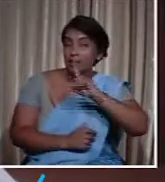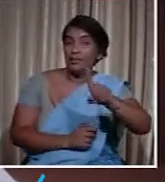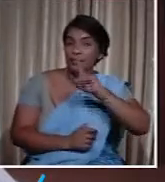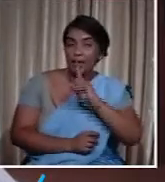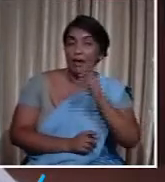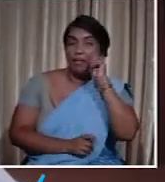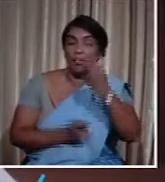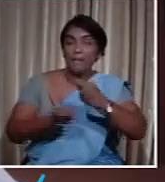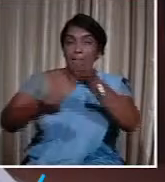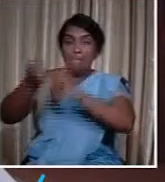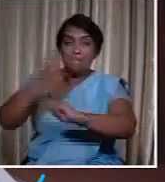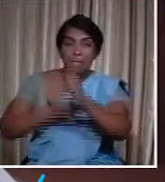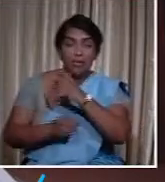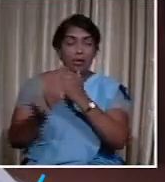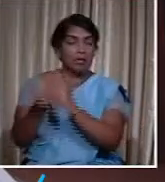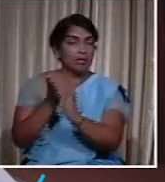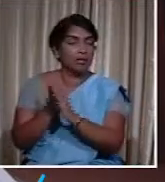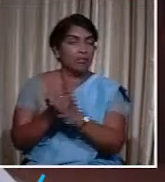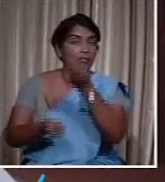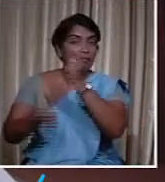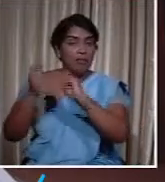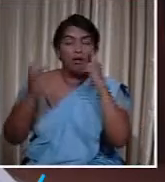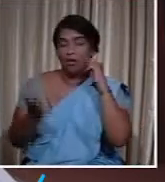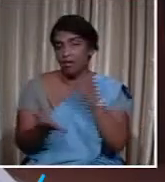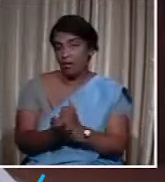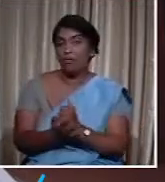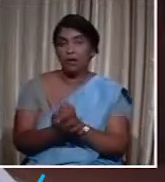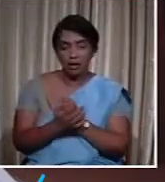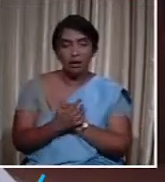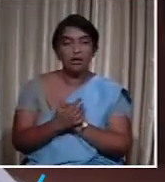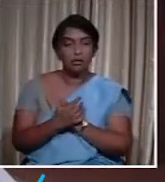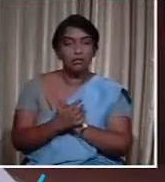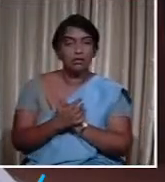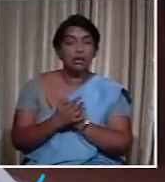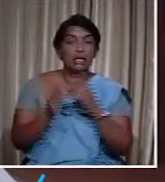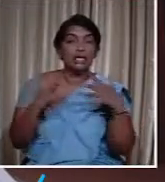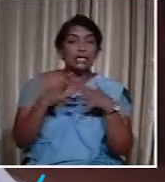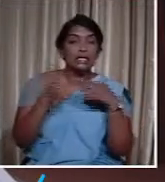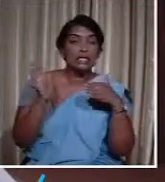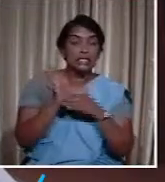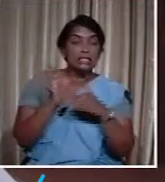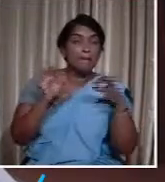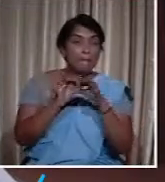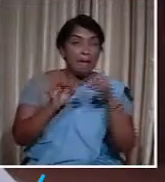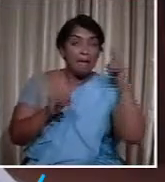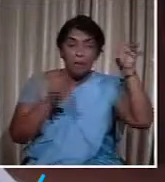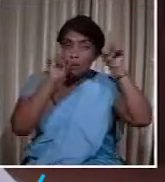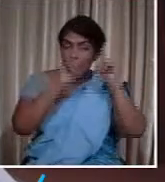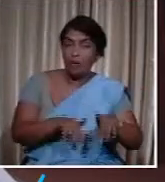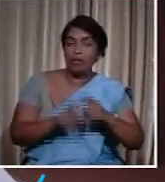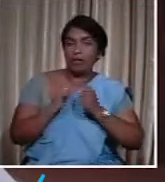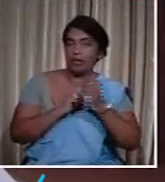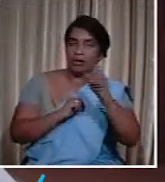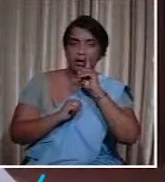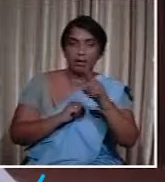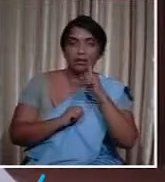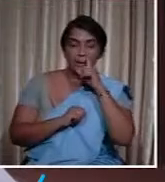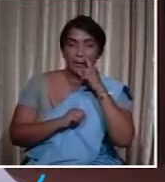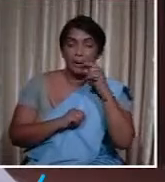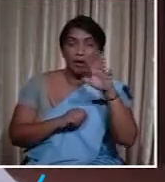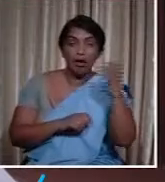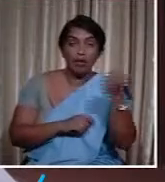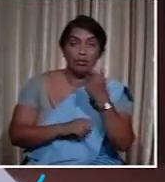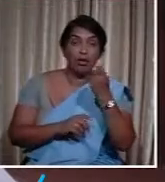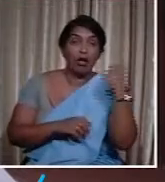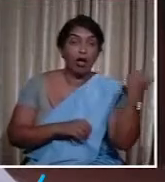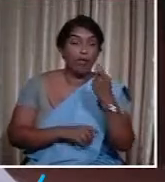पुरवेशन बहांड मिल दिगे बहांड सा सेवा मिल दिगे मे बेरी तत्व कतिवेनो मेक सिंबाब्वे आर्थिक उपाय मार्गे यन्न किल किव्वा ए वेलावे नव आर्थिक